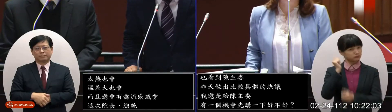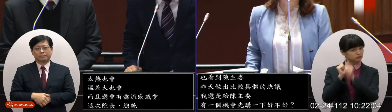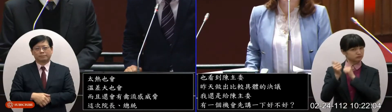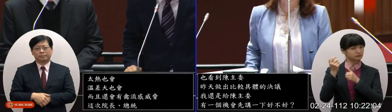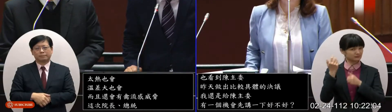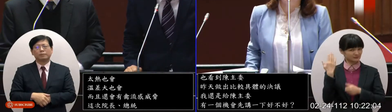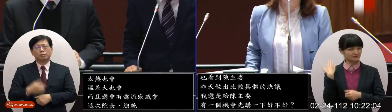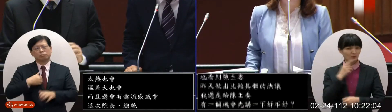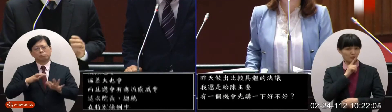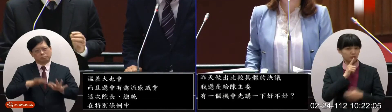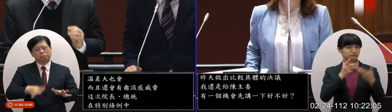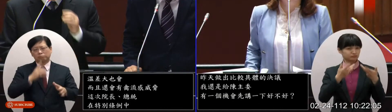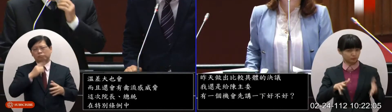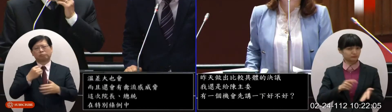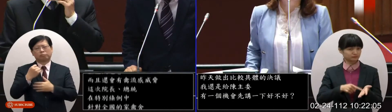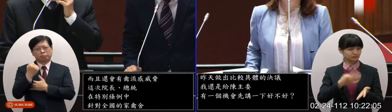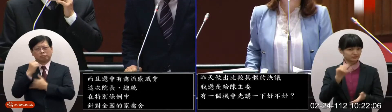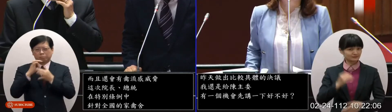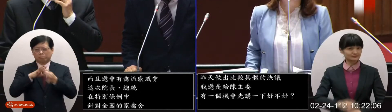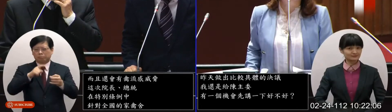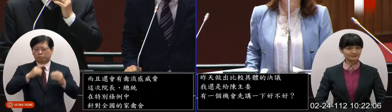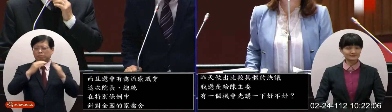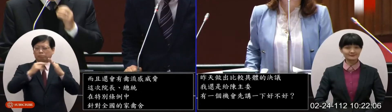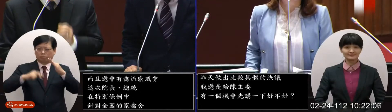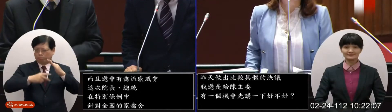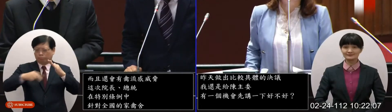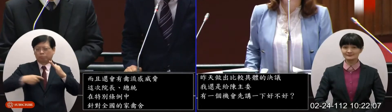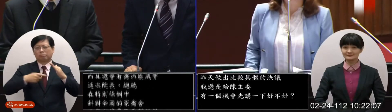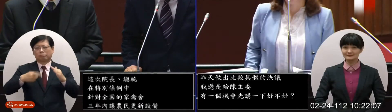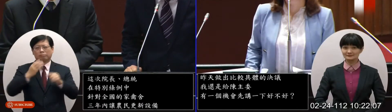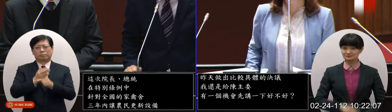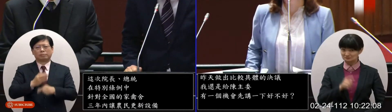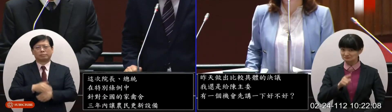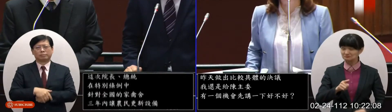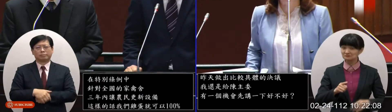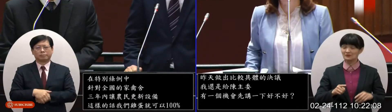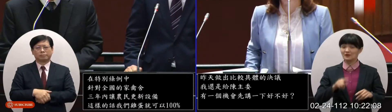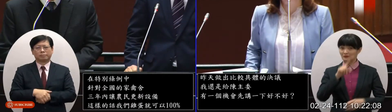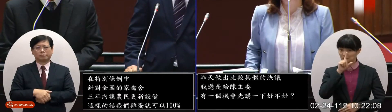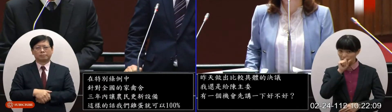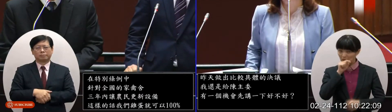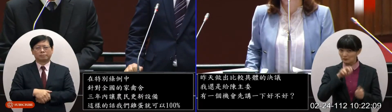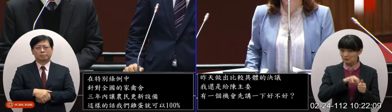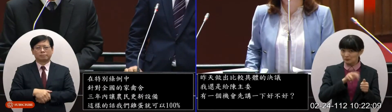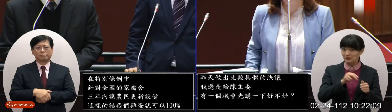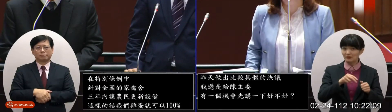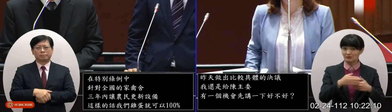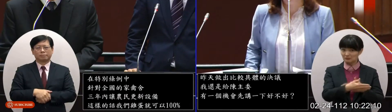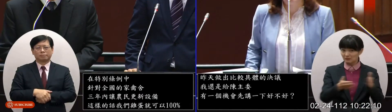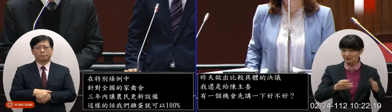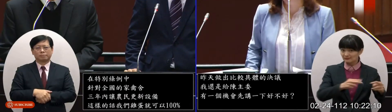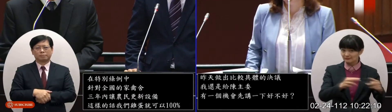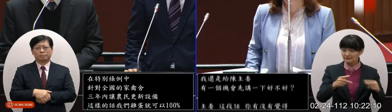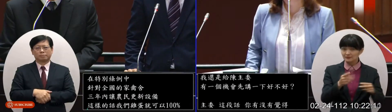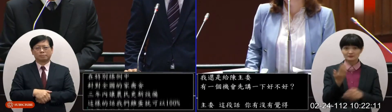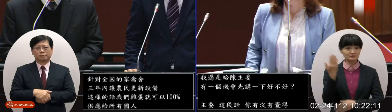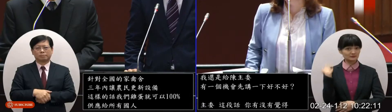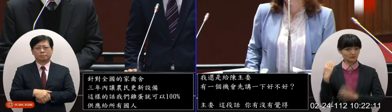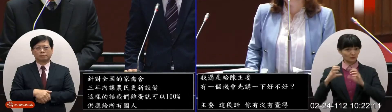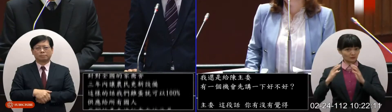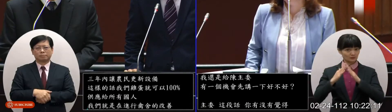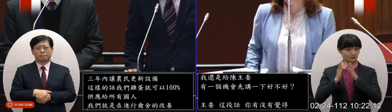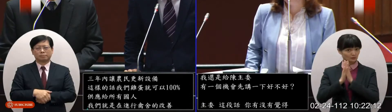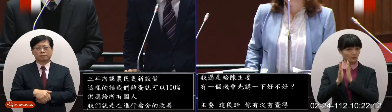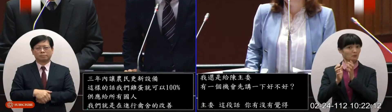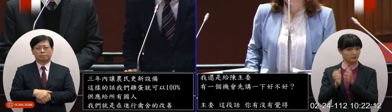的话？ 我们现在就是在进行这个禽舍的改善的这个 部分。禽舍的改善，你之前在成立这个所谓的国家队的时候有